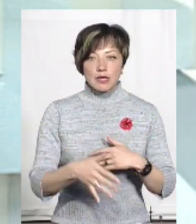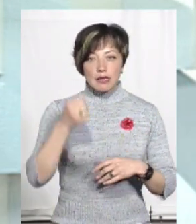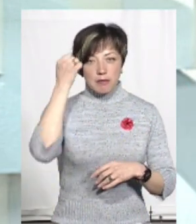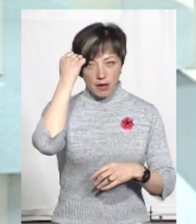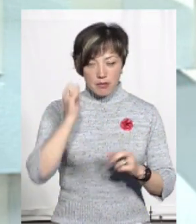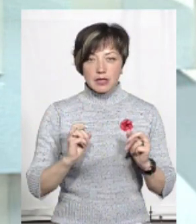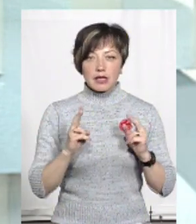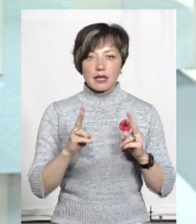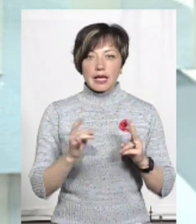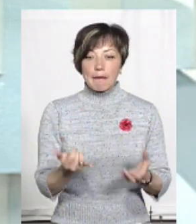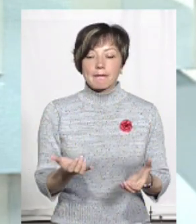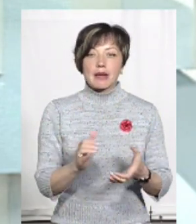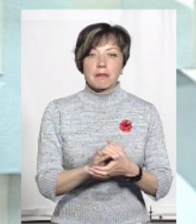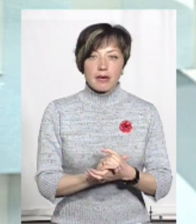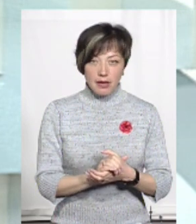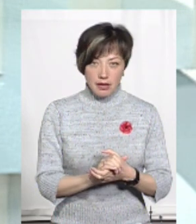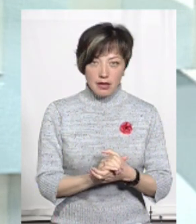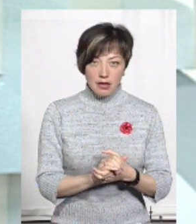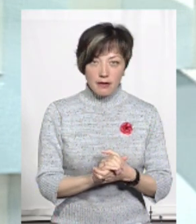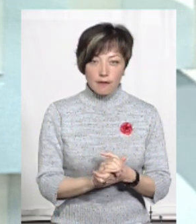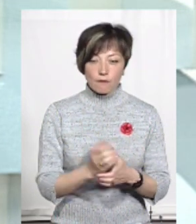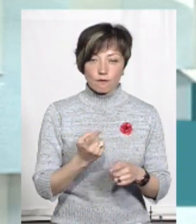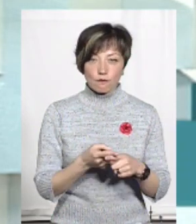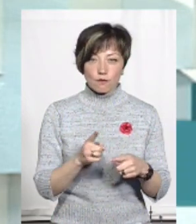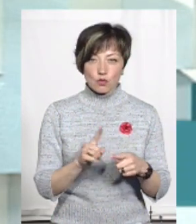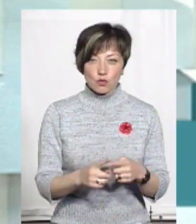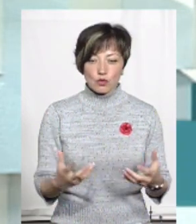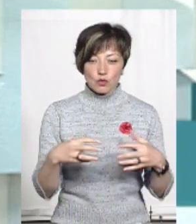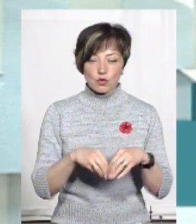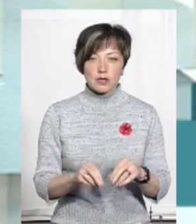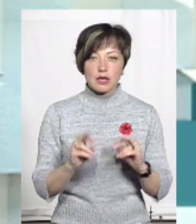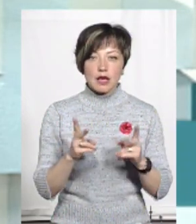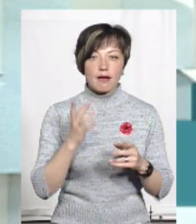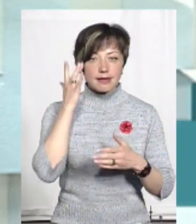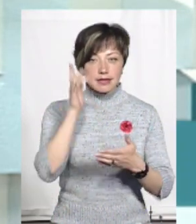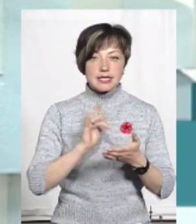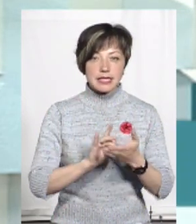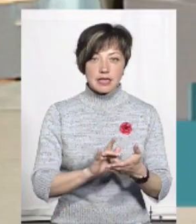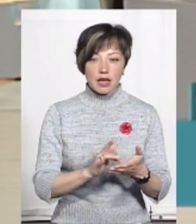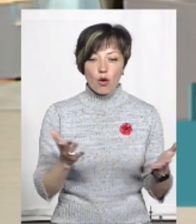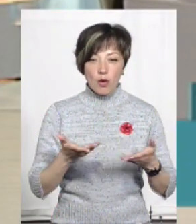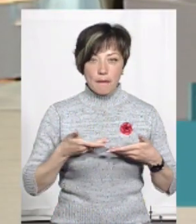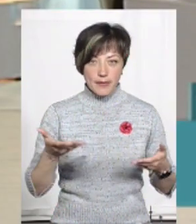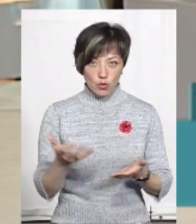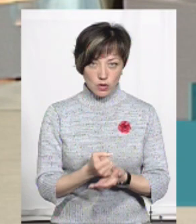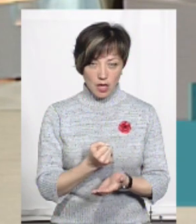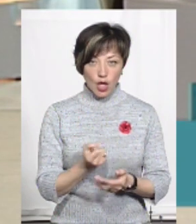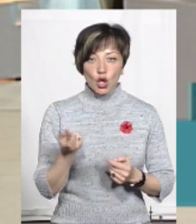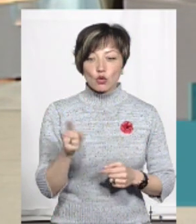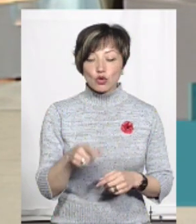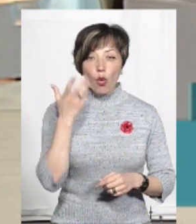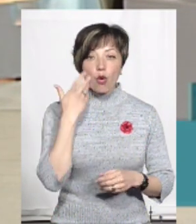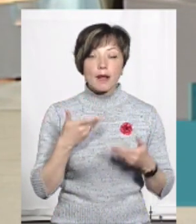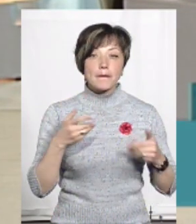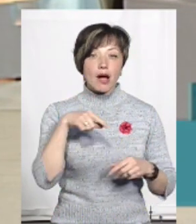як пам'ять і примирення в цьому згустку як ціль, так, якої ми досягли. Тому що,